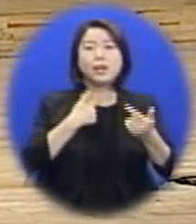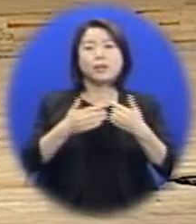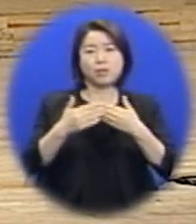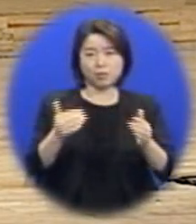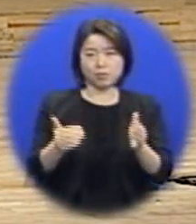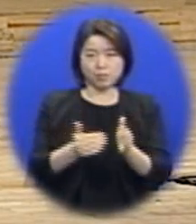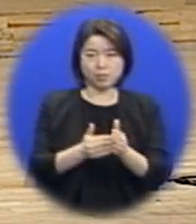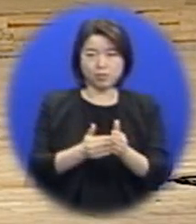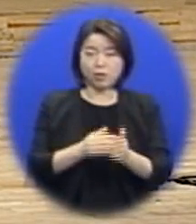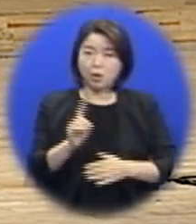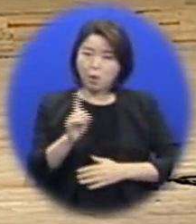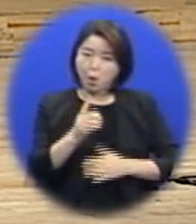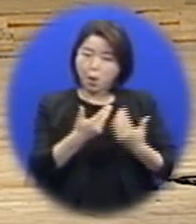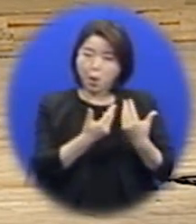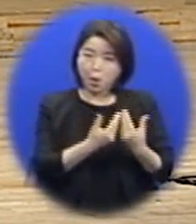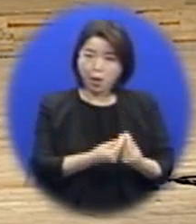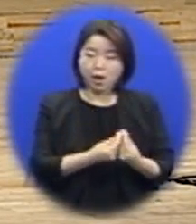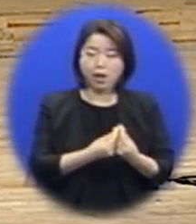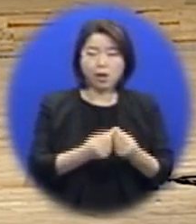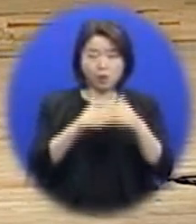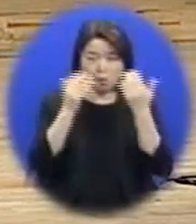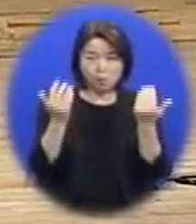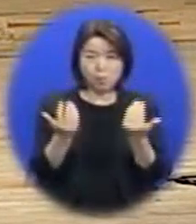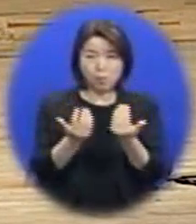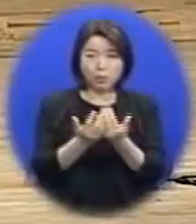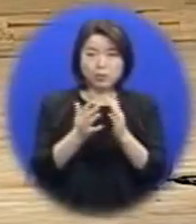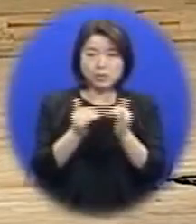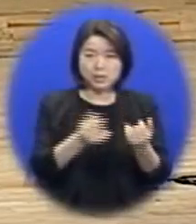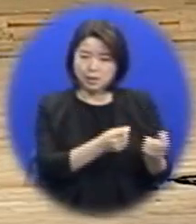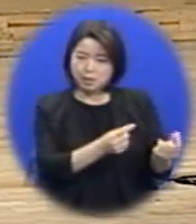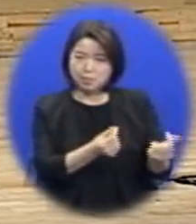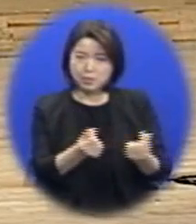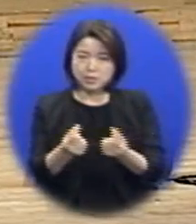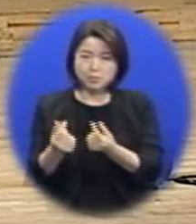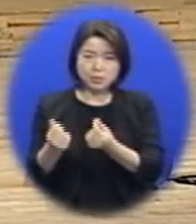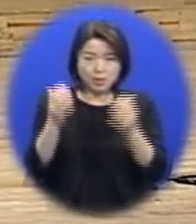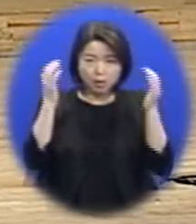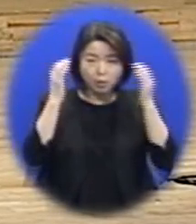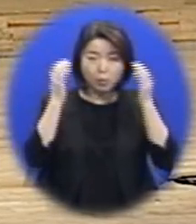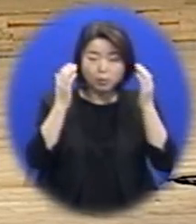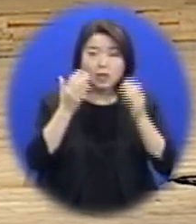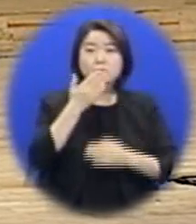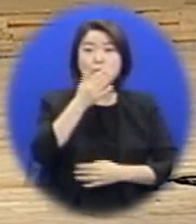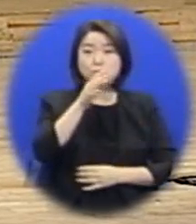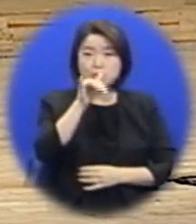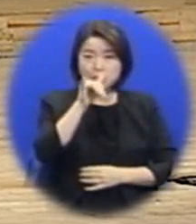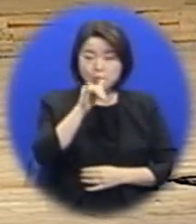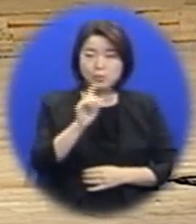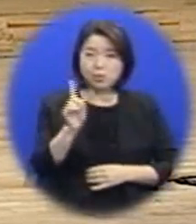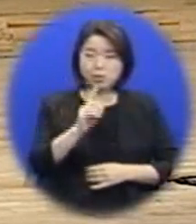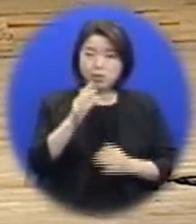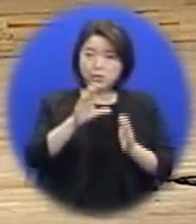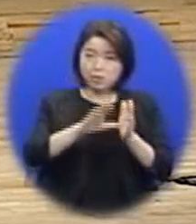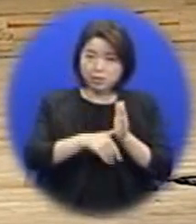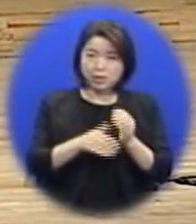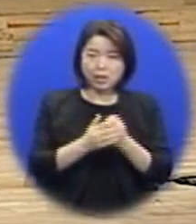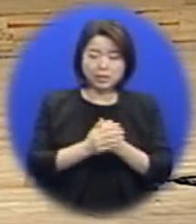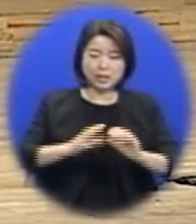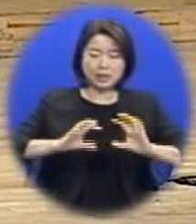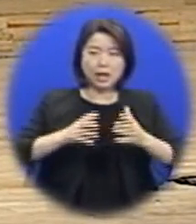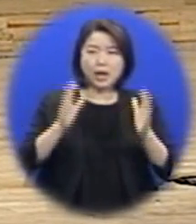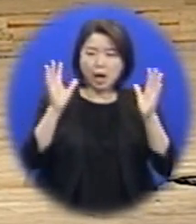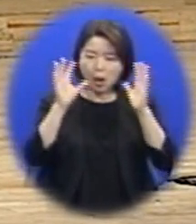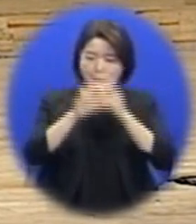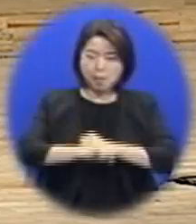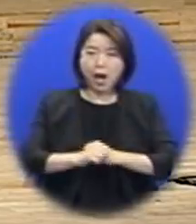어떤 경우는 뭐 모든 사람이 다 겪는 그 정도의 고난일 수도 있고 또 어떤 경우는 나라가 망하는 것